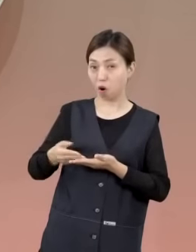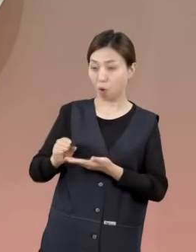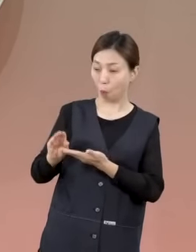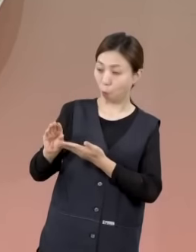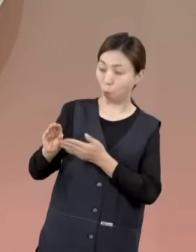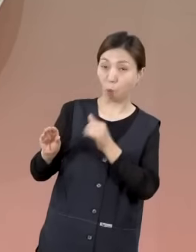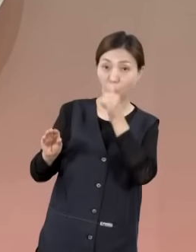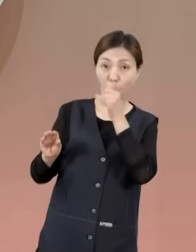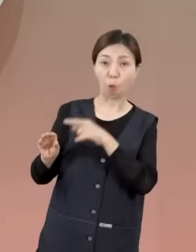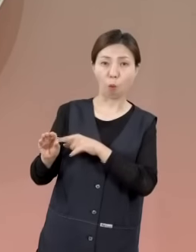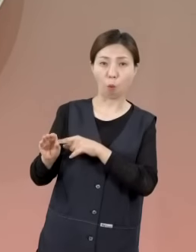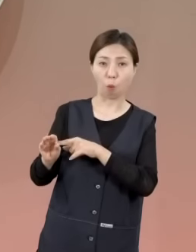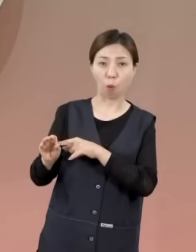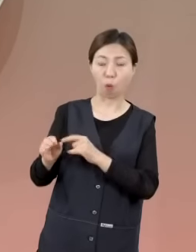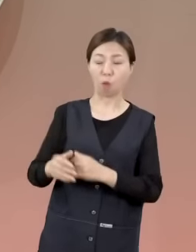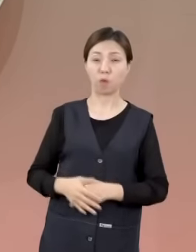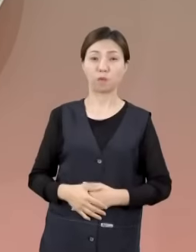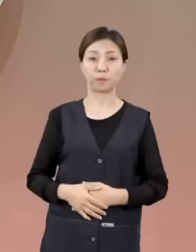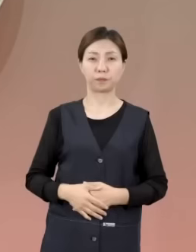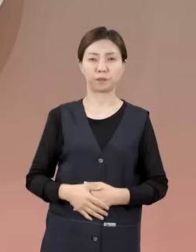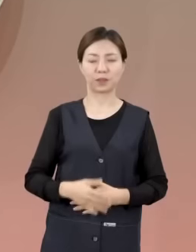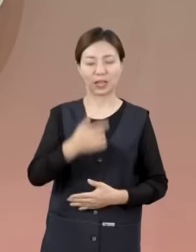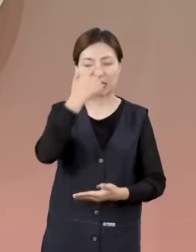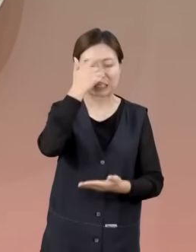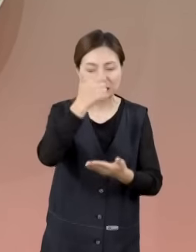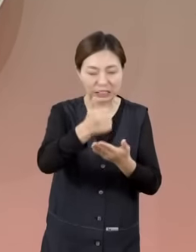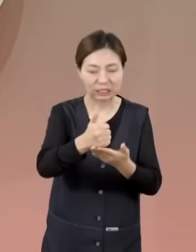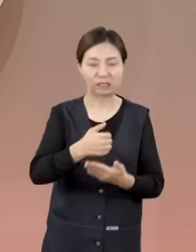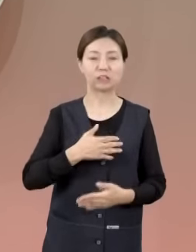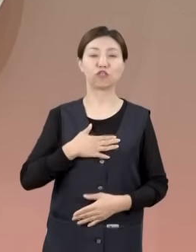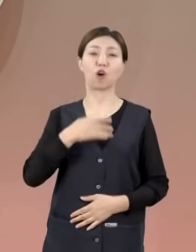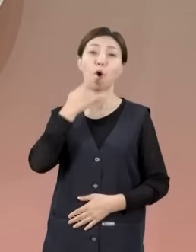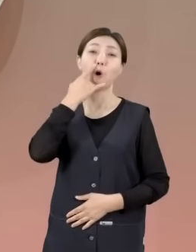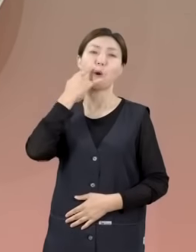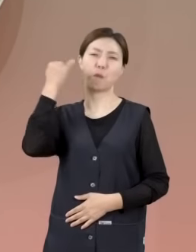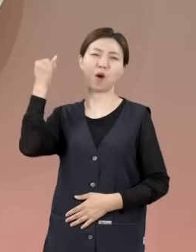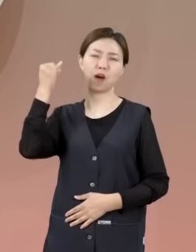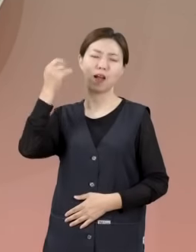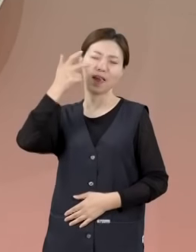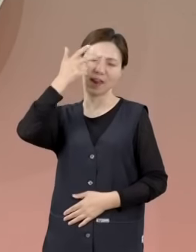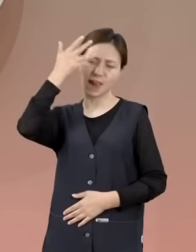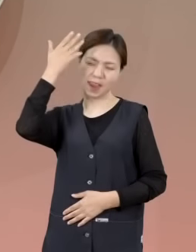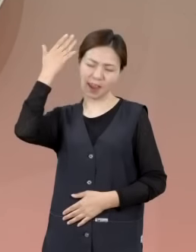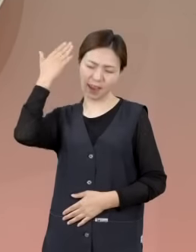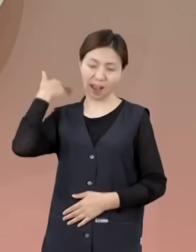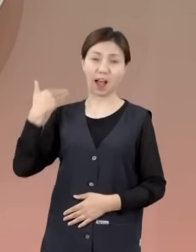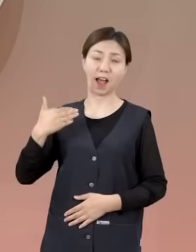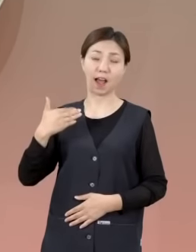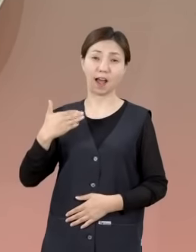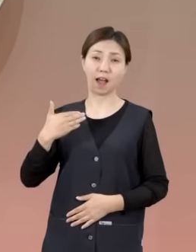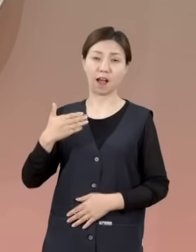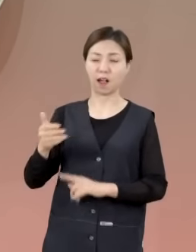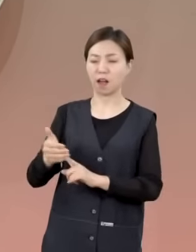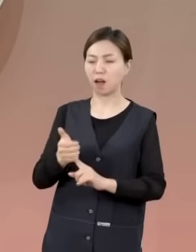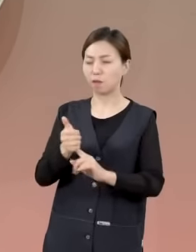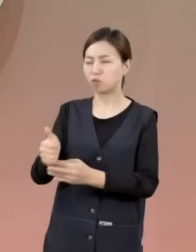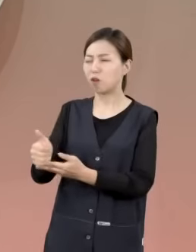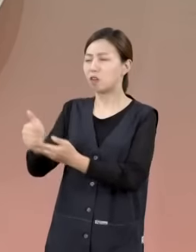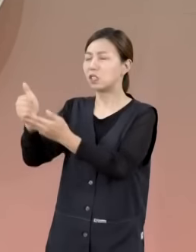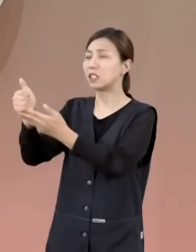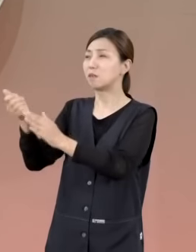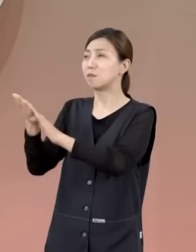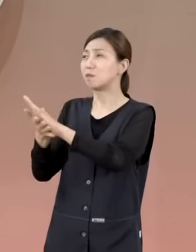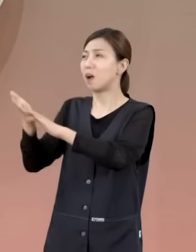손편지를 주셨는데 스님 저의 어머니께서 오래전에 체험하신